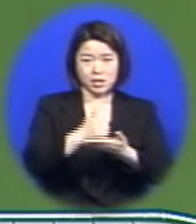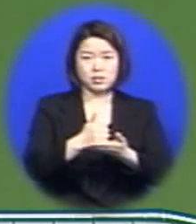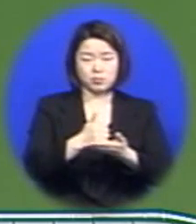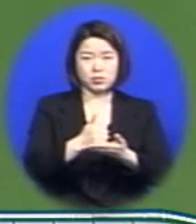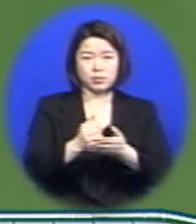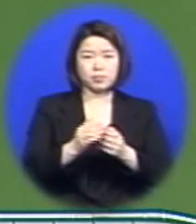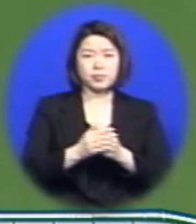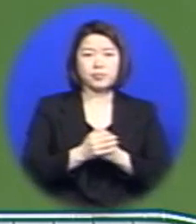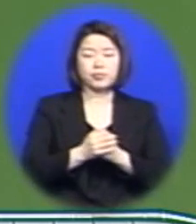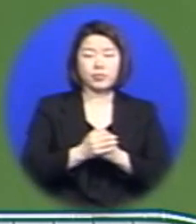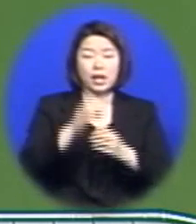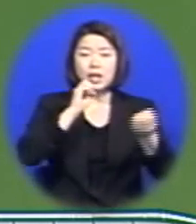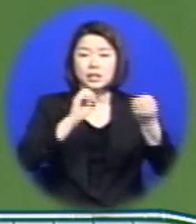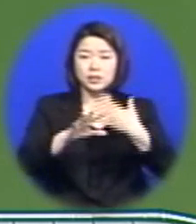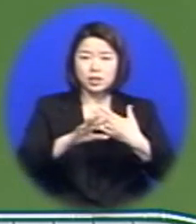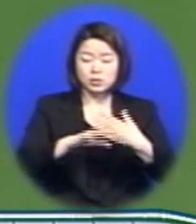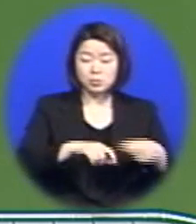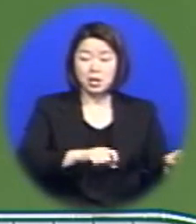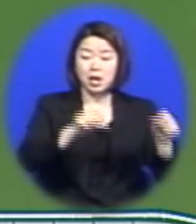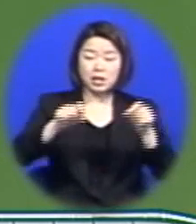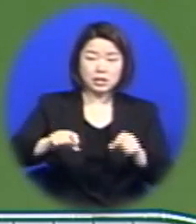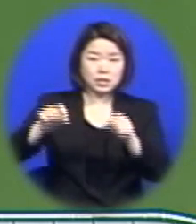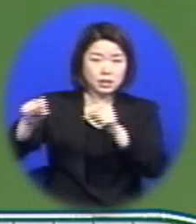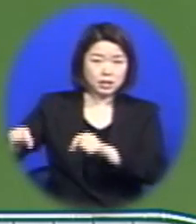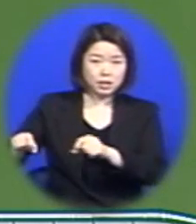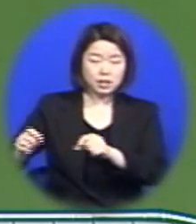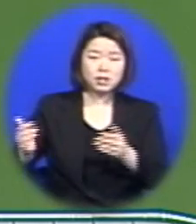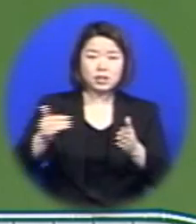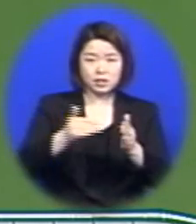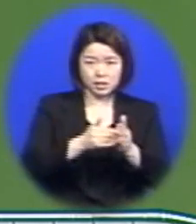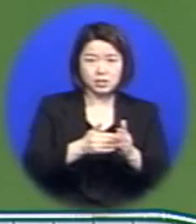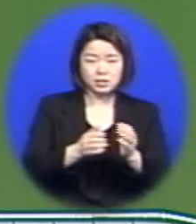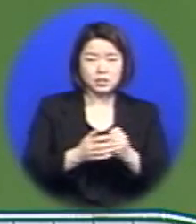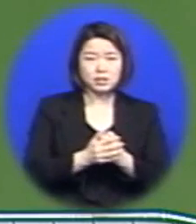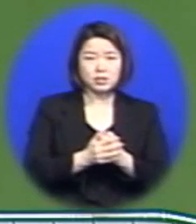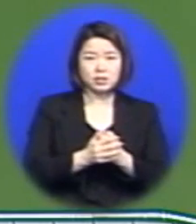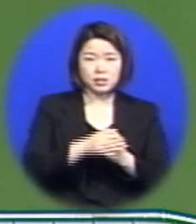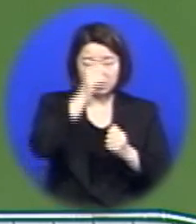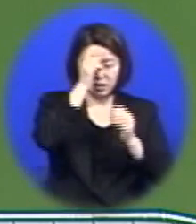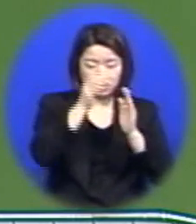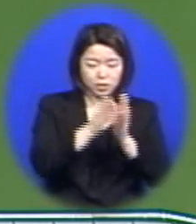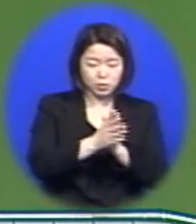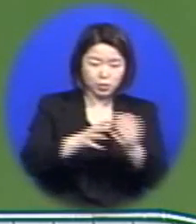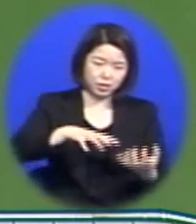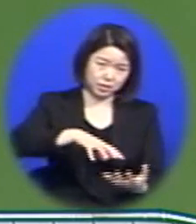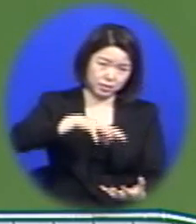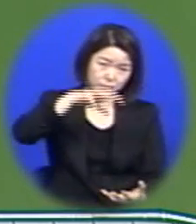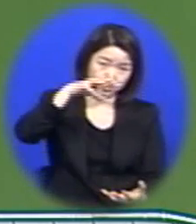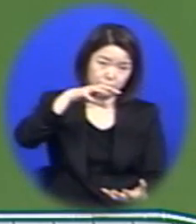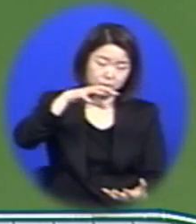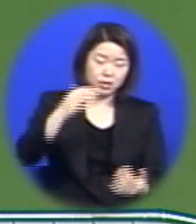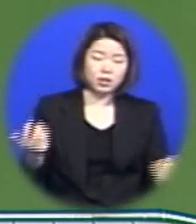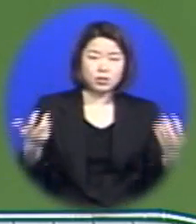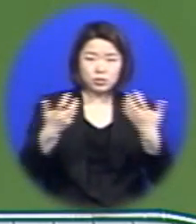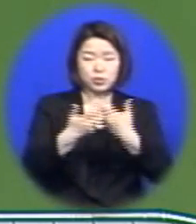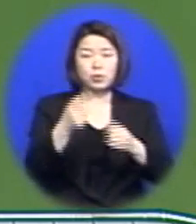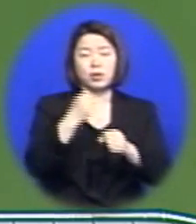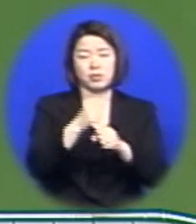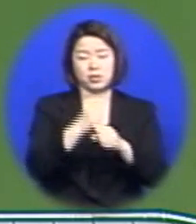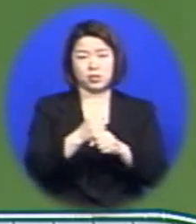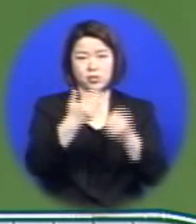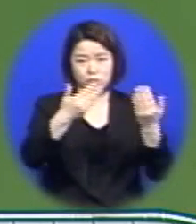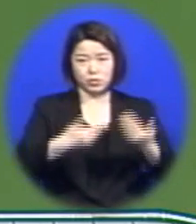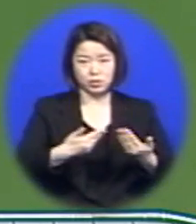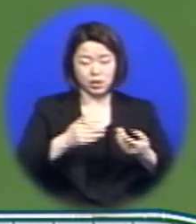하나님은 응답을 지연시키면서 아지 기도의 양을 채우게 하셨다